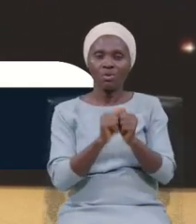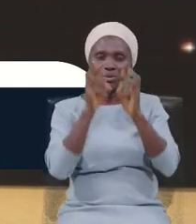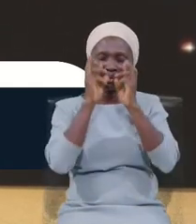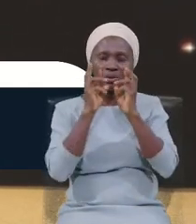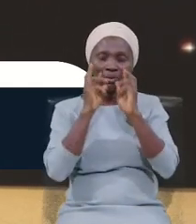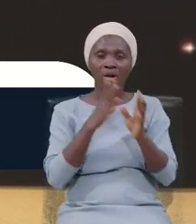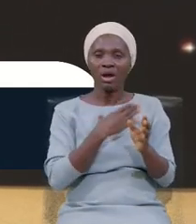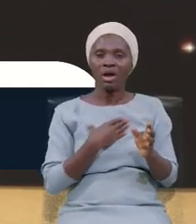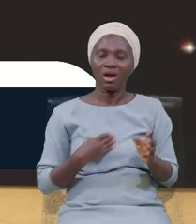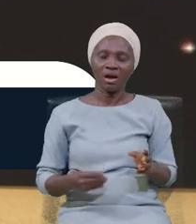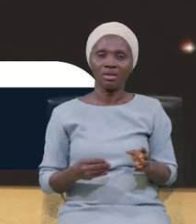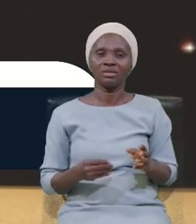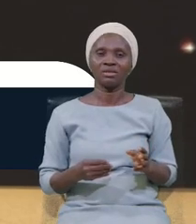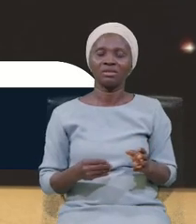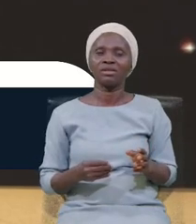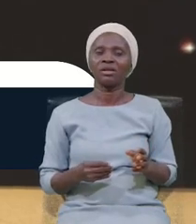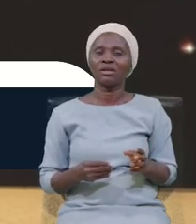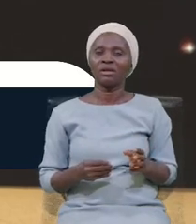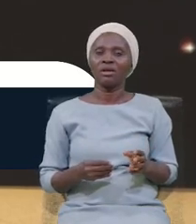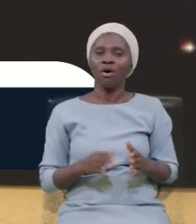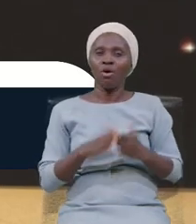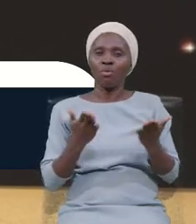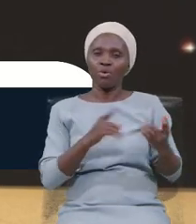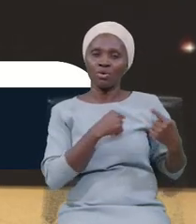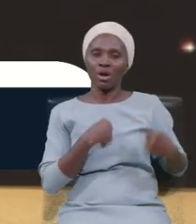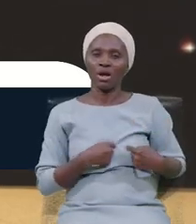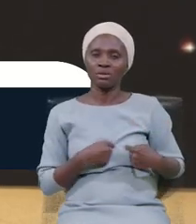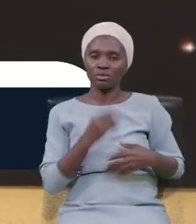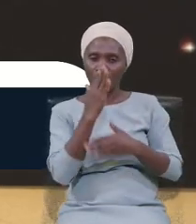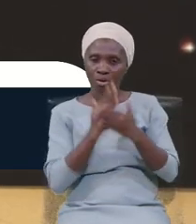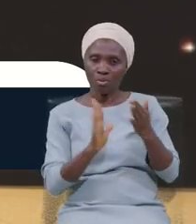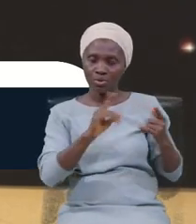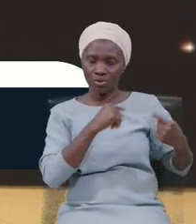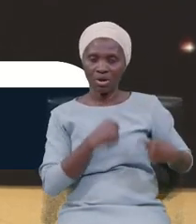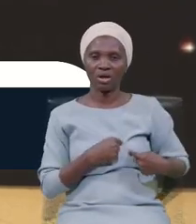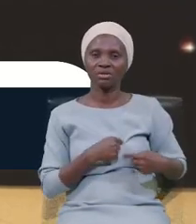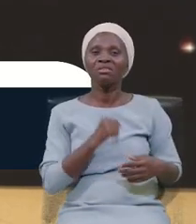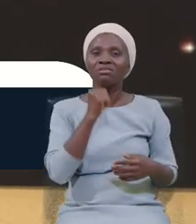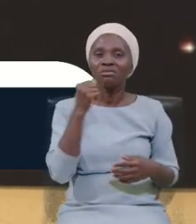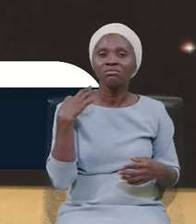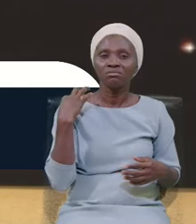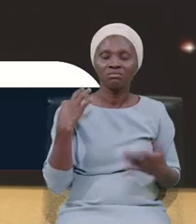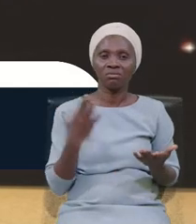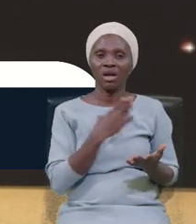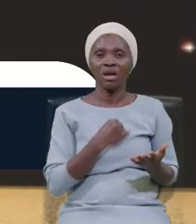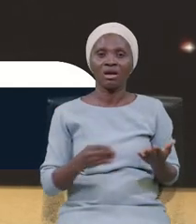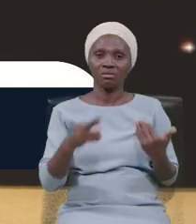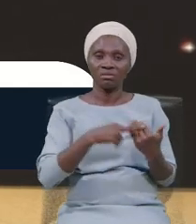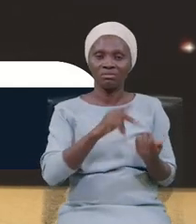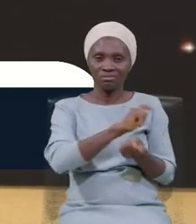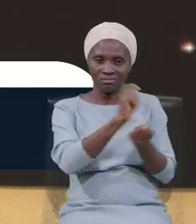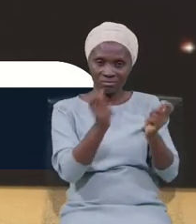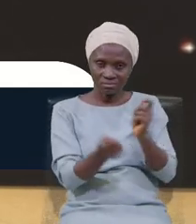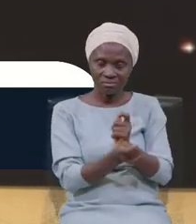lamentations. Déchirez vos corps et non vos vêtements. Et revenez, c'est la repentance. Et revenez à